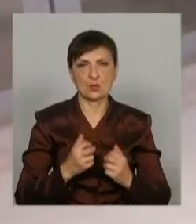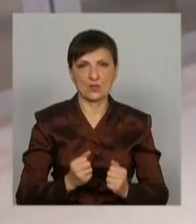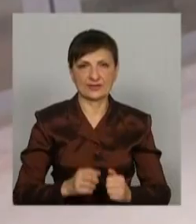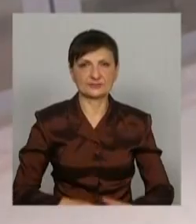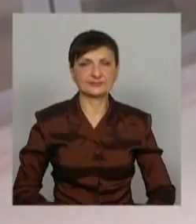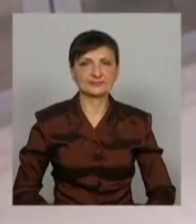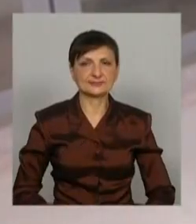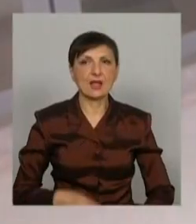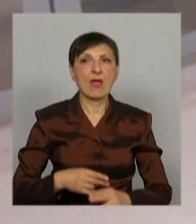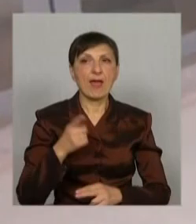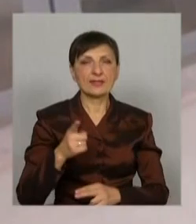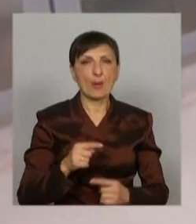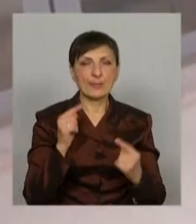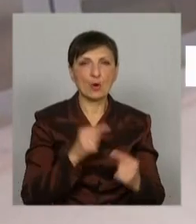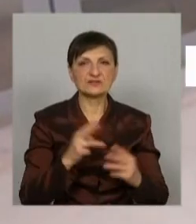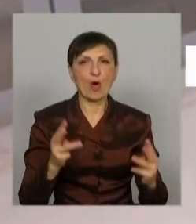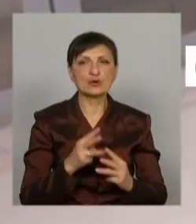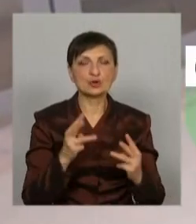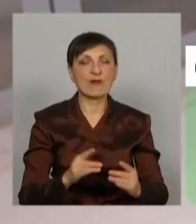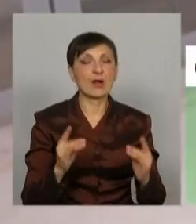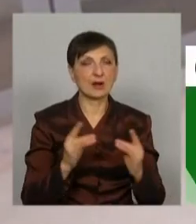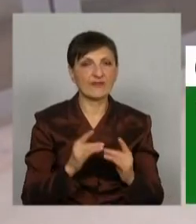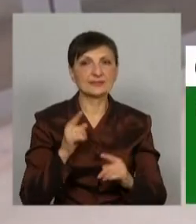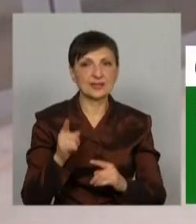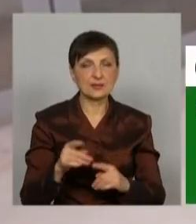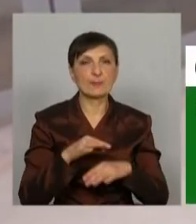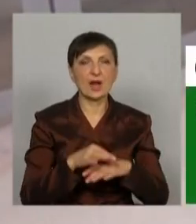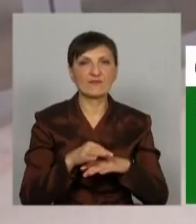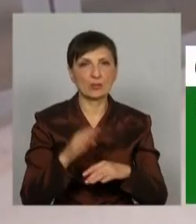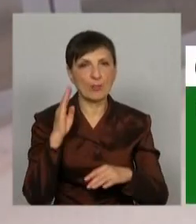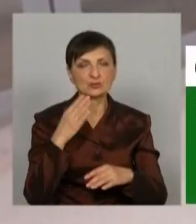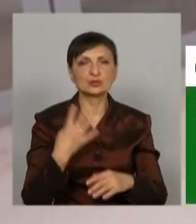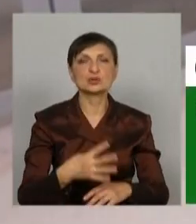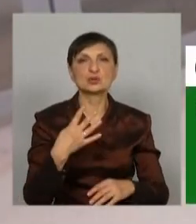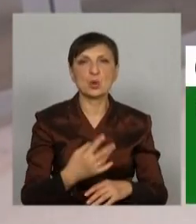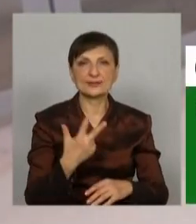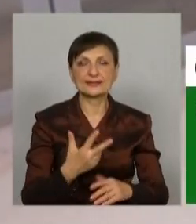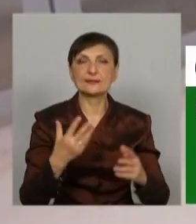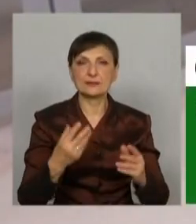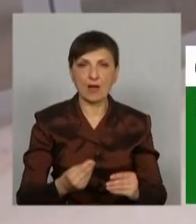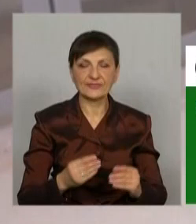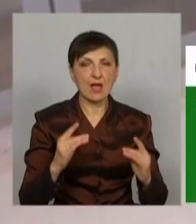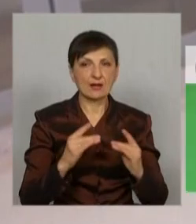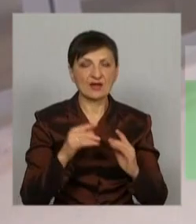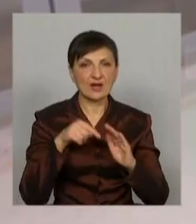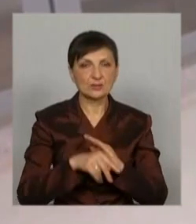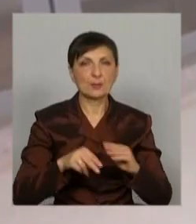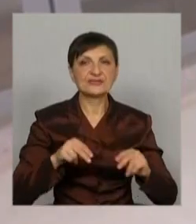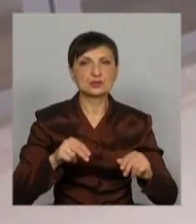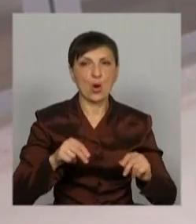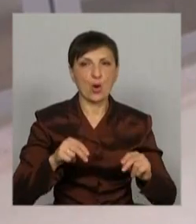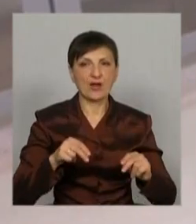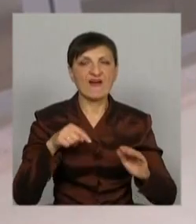это противораковая кровать именно на ней провел нурсултан 43 дня кровать наполнено песком